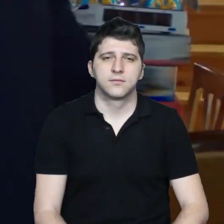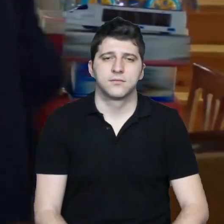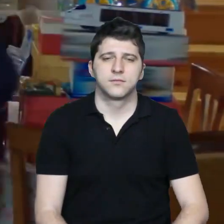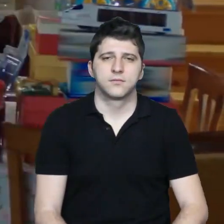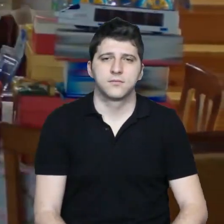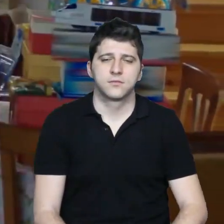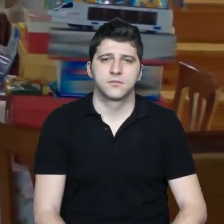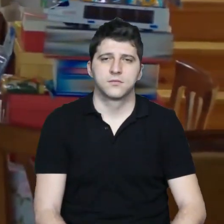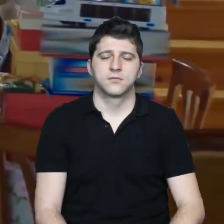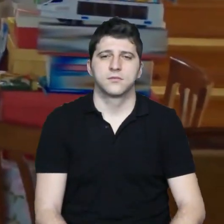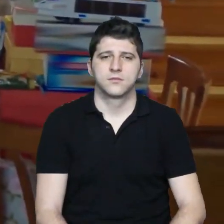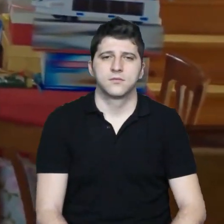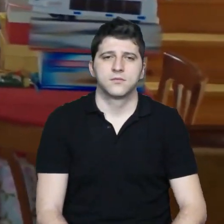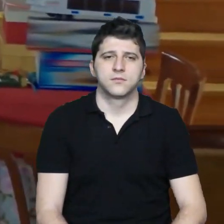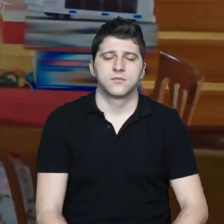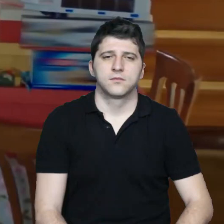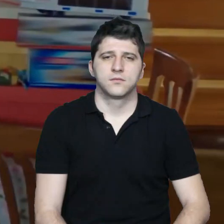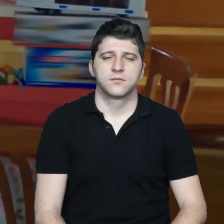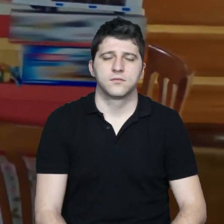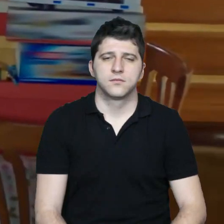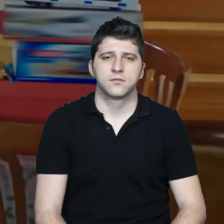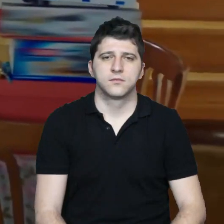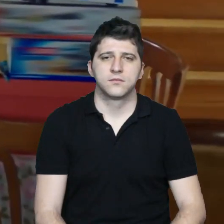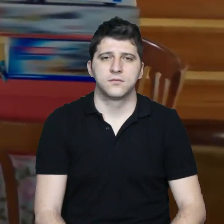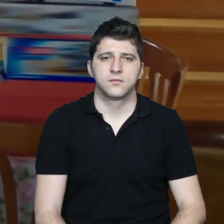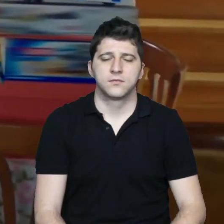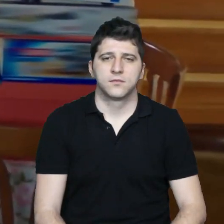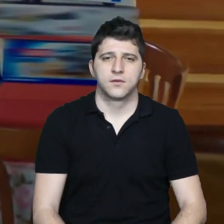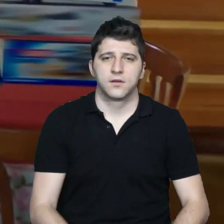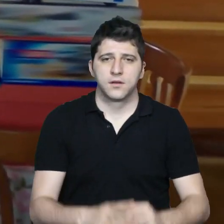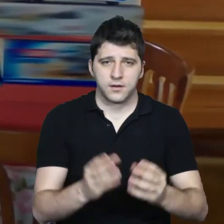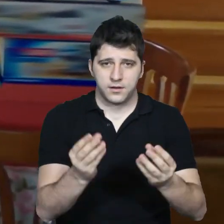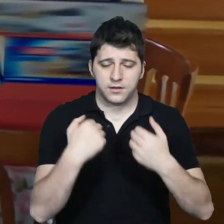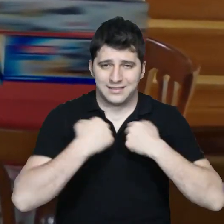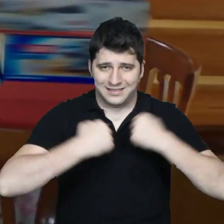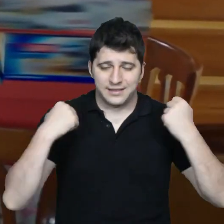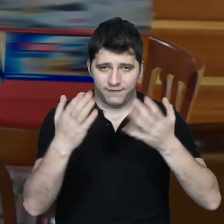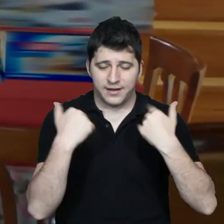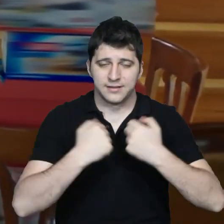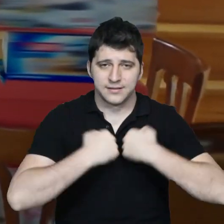odaya geçiyorlar. Masada ayrıca çok sayıda oyuncak. Ver üstündekini. Çıkar onu.